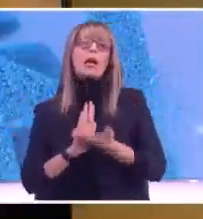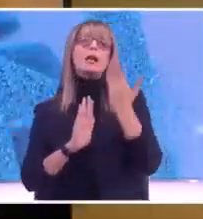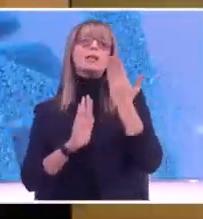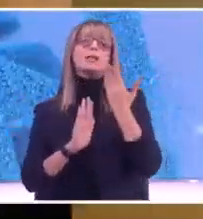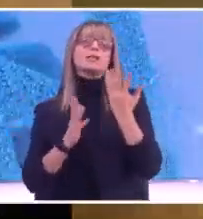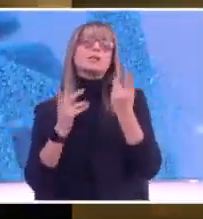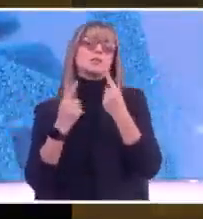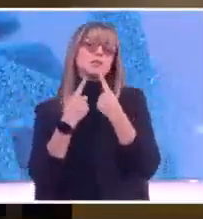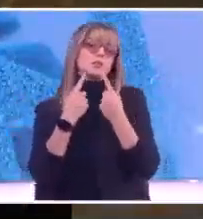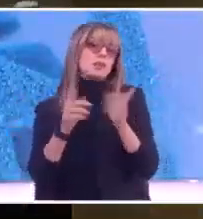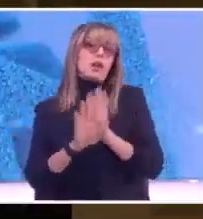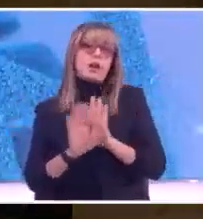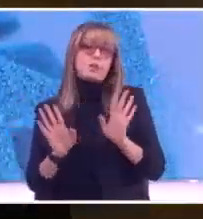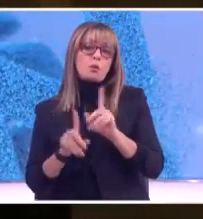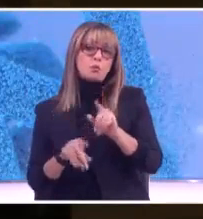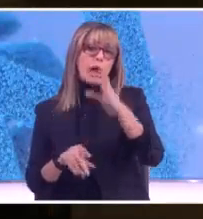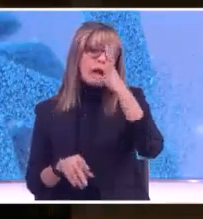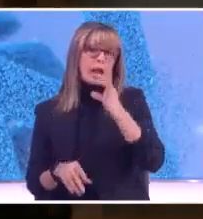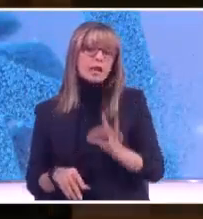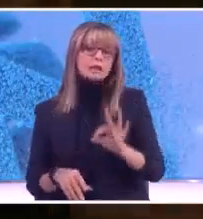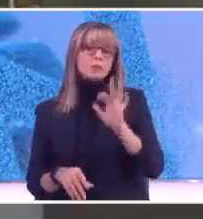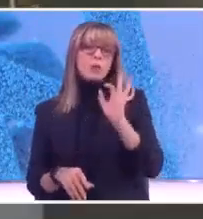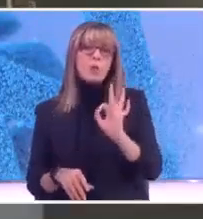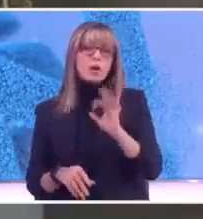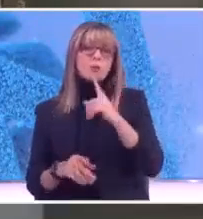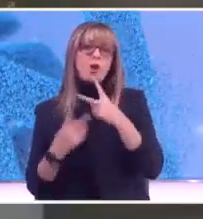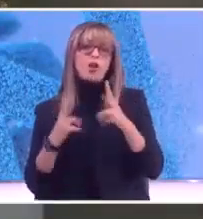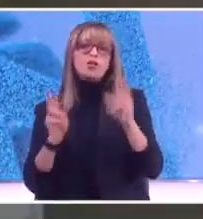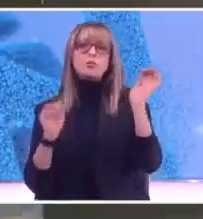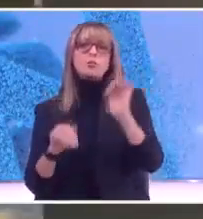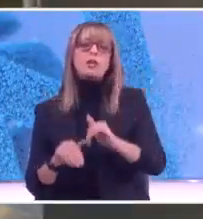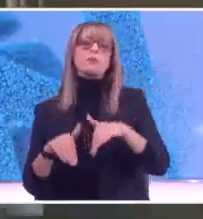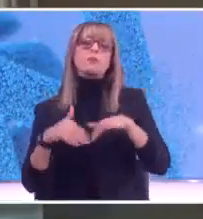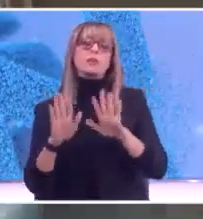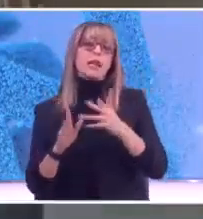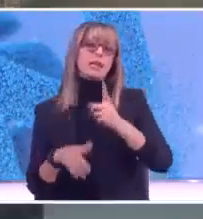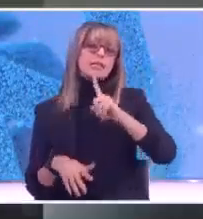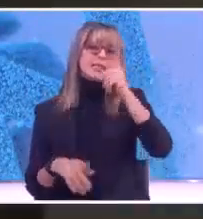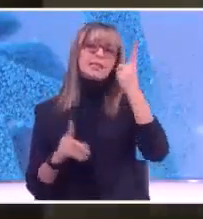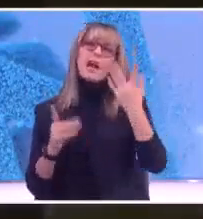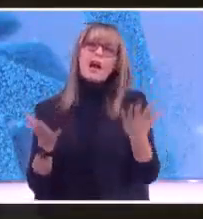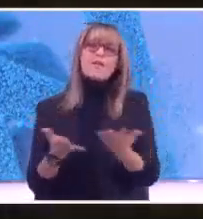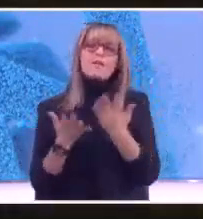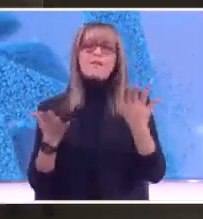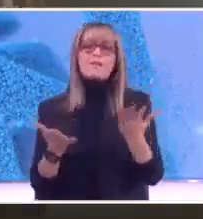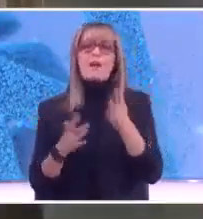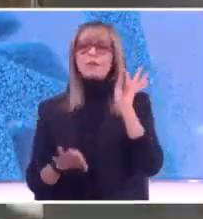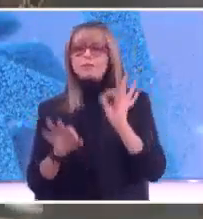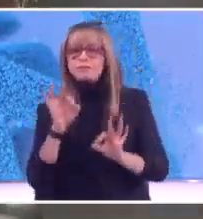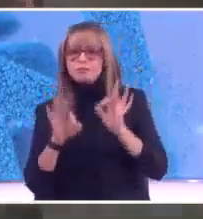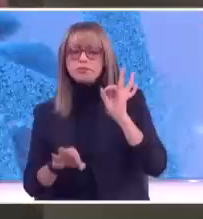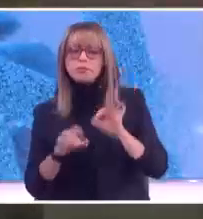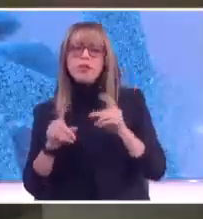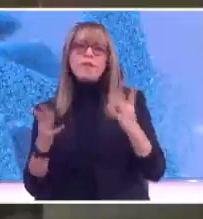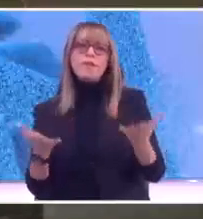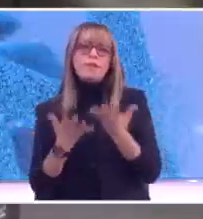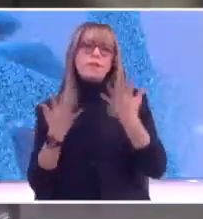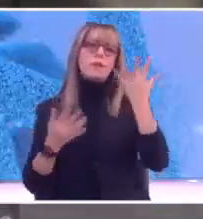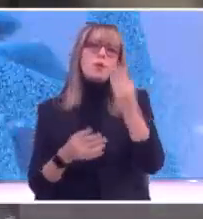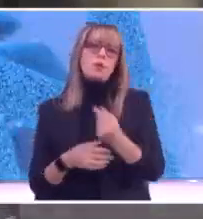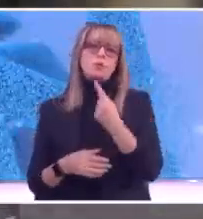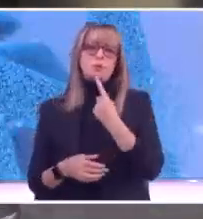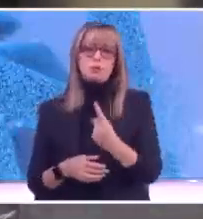itibariyle söyleyemiyoruz tabii. Çünkü resmi olarak bir açıklama gelmiş değil. Sadece hafifletildiğini ve uygulamanın